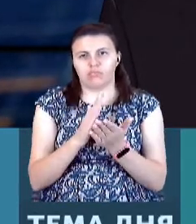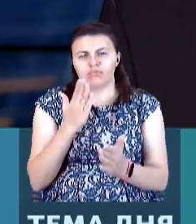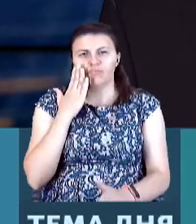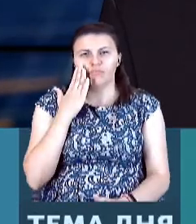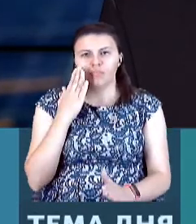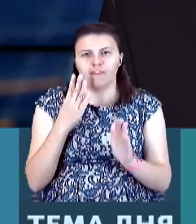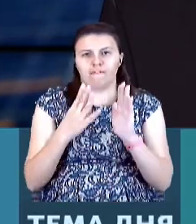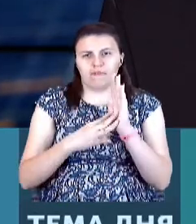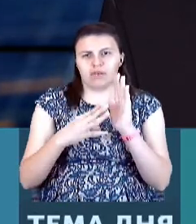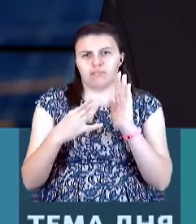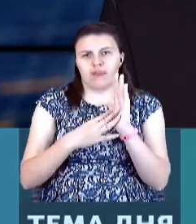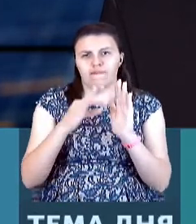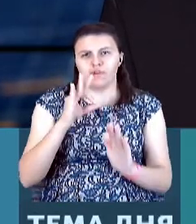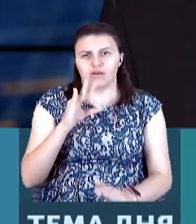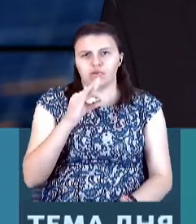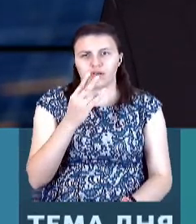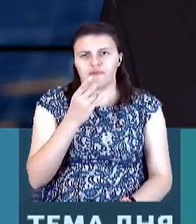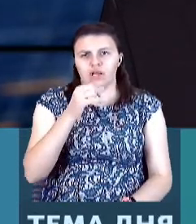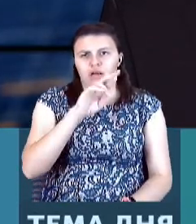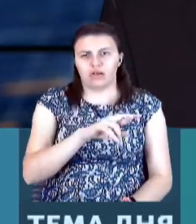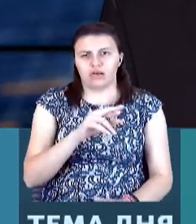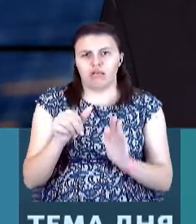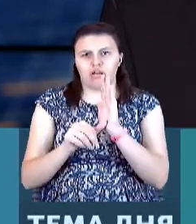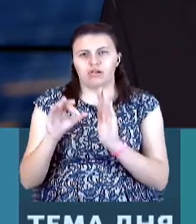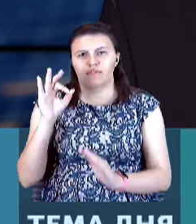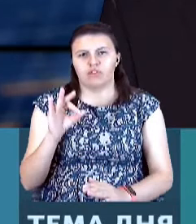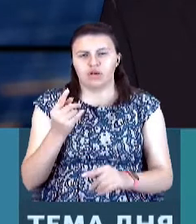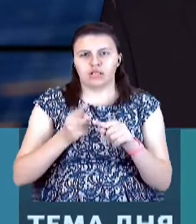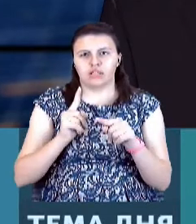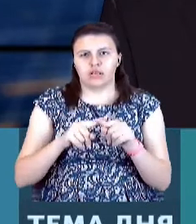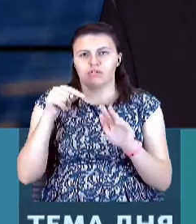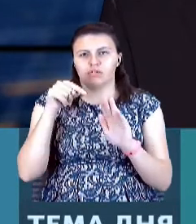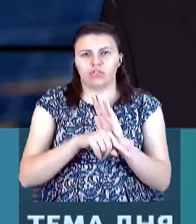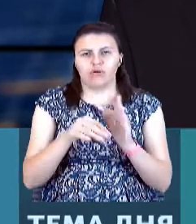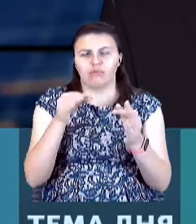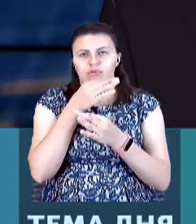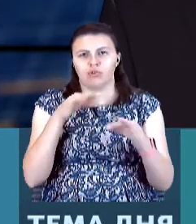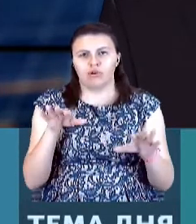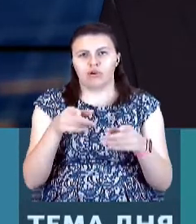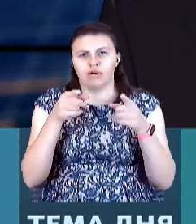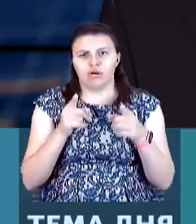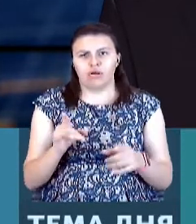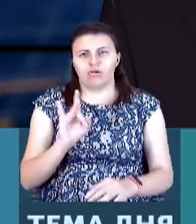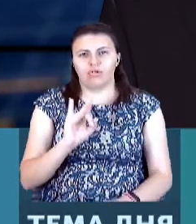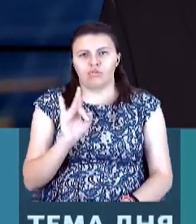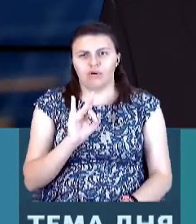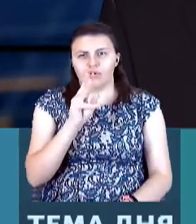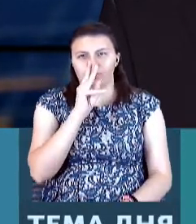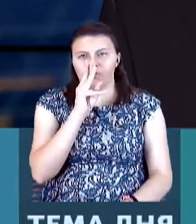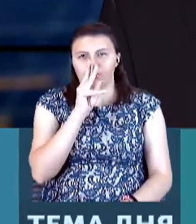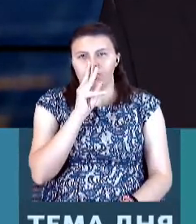8-9% інфляції, при цьому мінімалка зросте тільки на 6%, це означає, що в будь-якому разі реальний розмір заробітної плати тільки